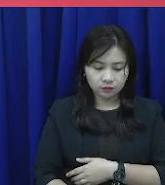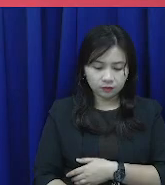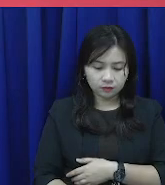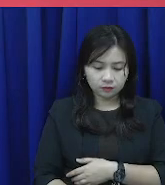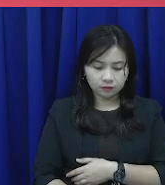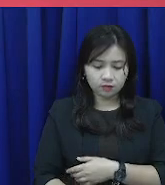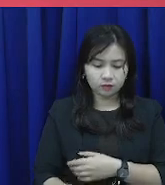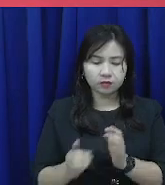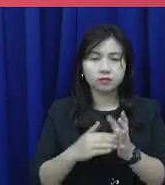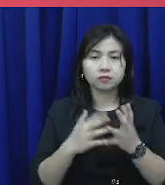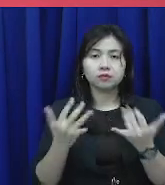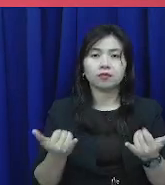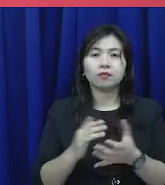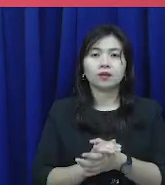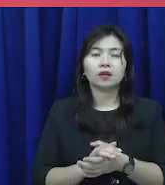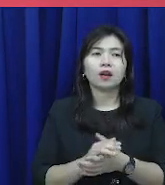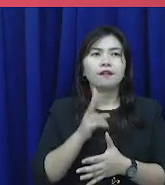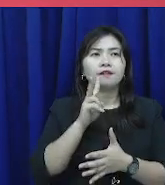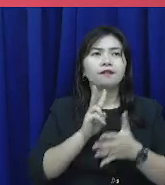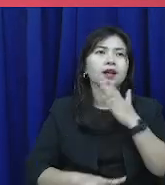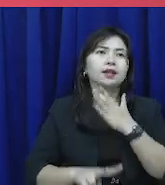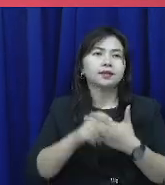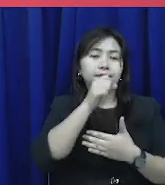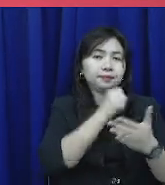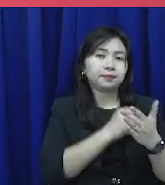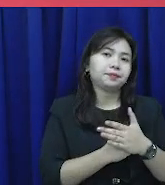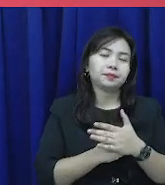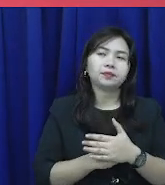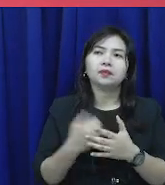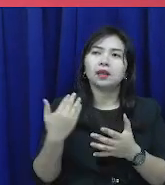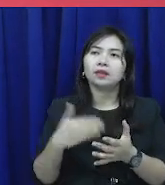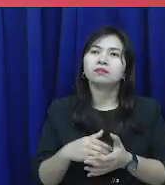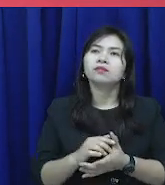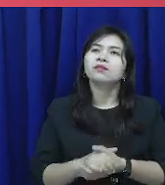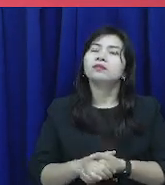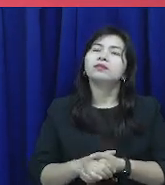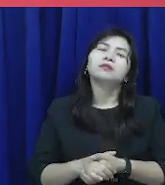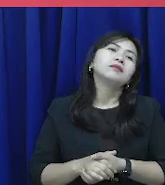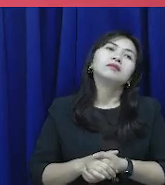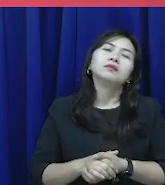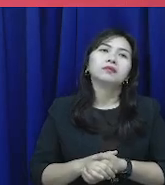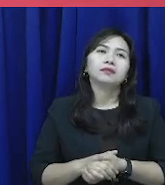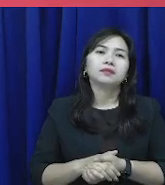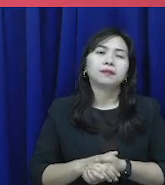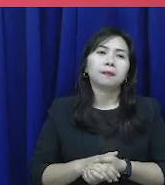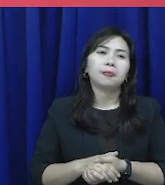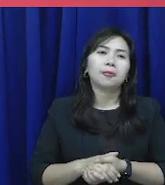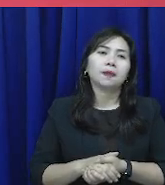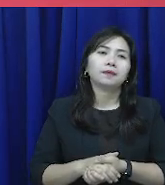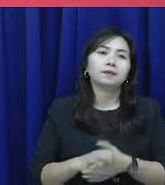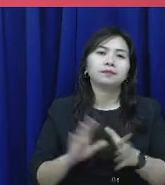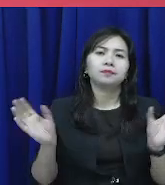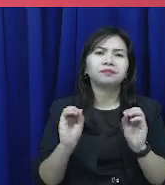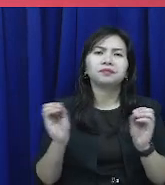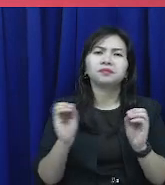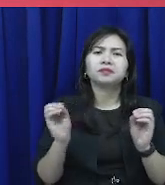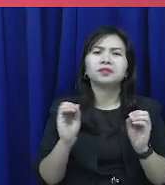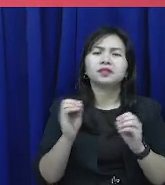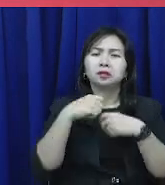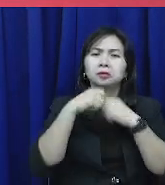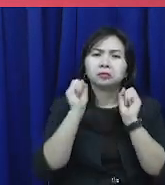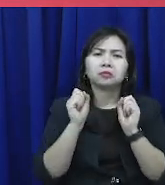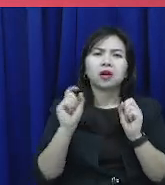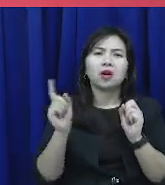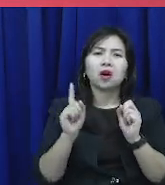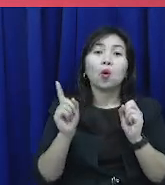Alam niyo mga kapatid simple lang Sabi ko nga po sa inyo simple lang itong pinag-uusapan po natin ngayon wala pong malalim dito sa pinag-usapan